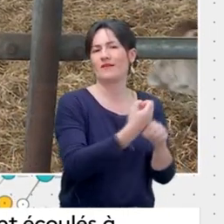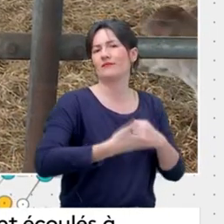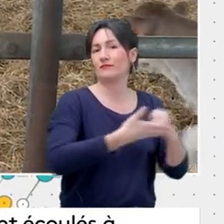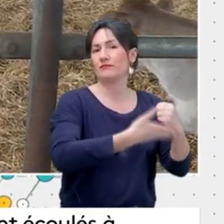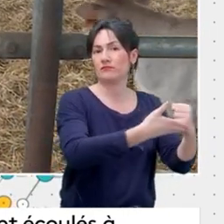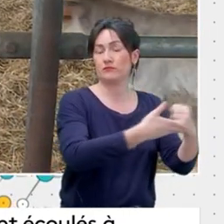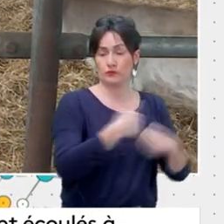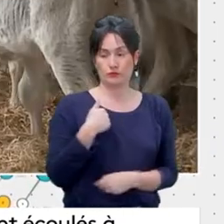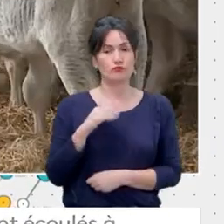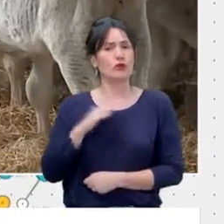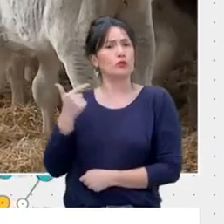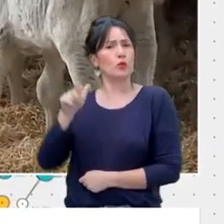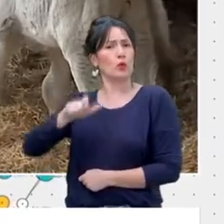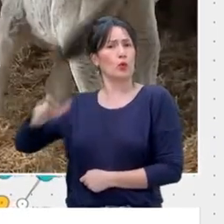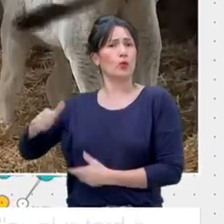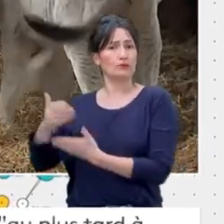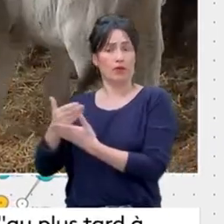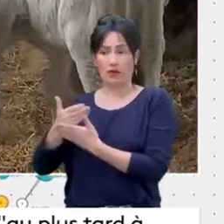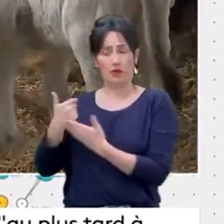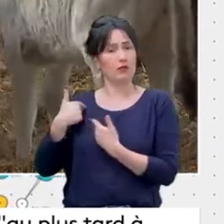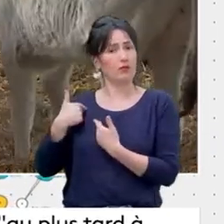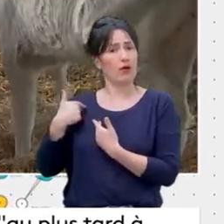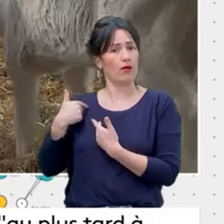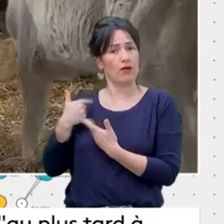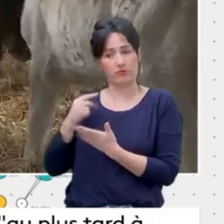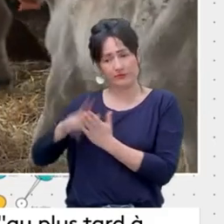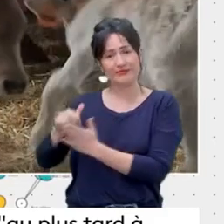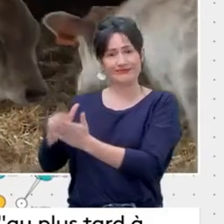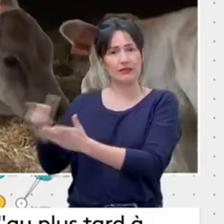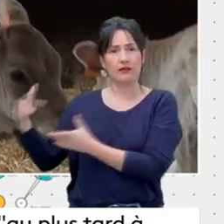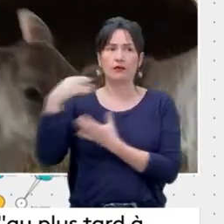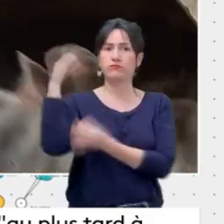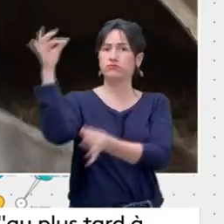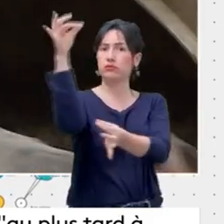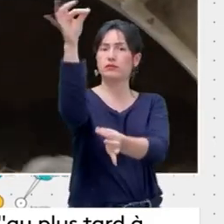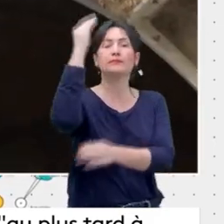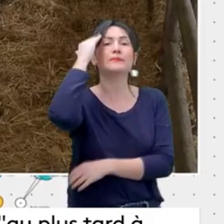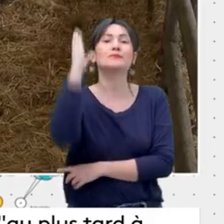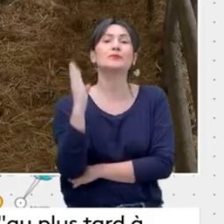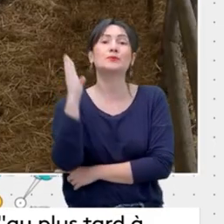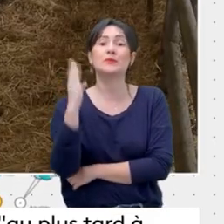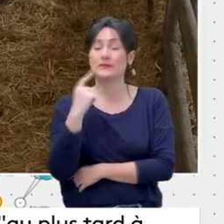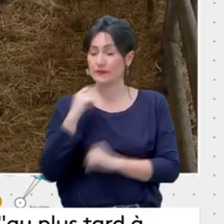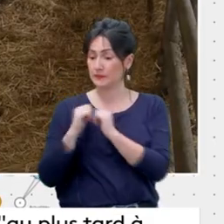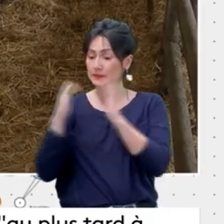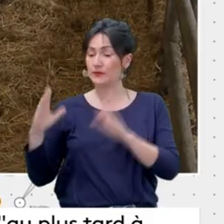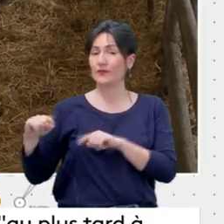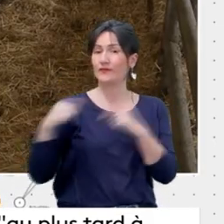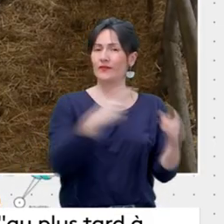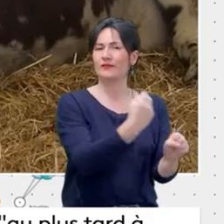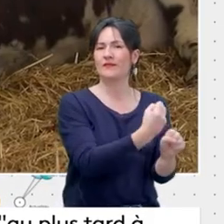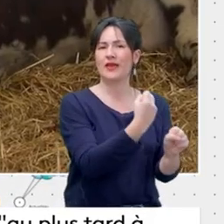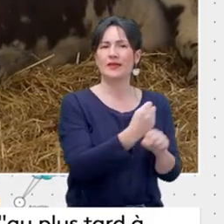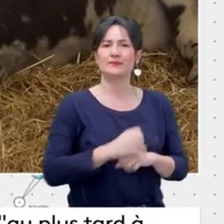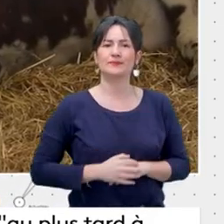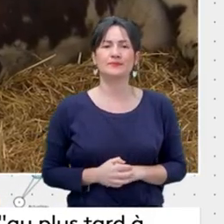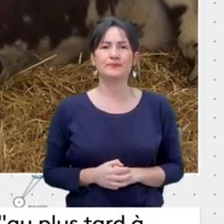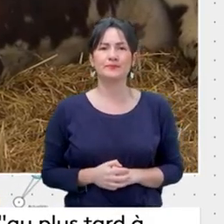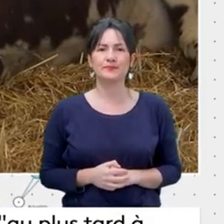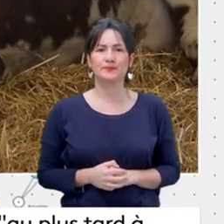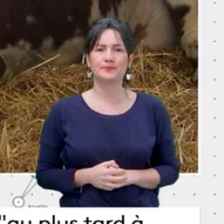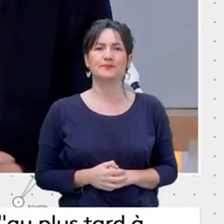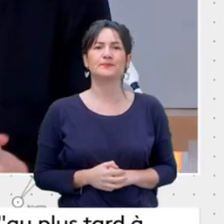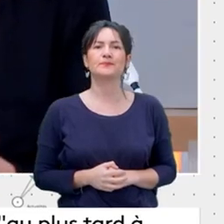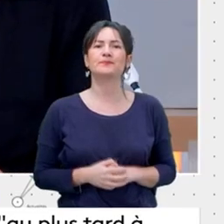font ça aujourd'hui. Ils ont chaque jour dans leur voiture leur attestation de déplacement entre leur lieu de domicile et le lieu du travail. J'aimerais,